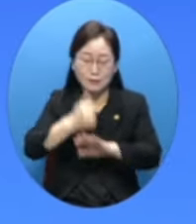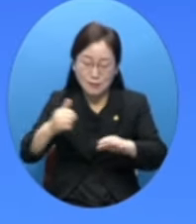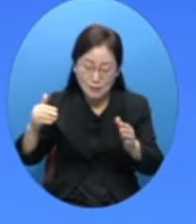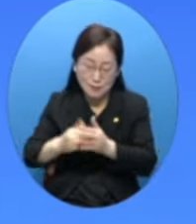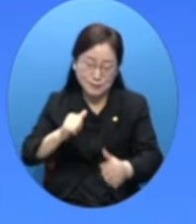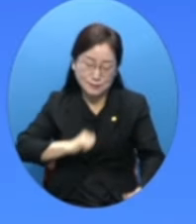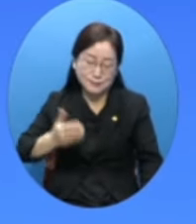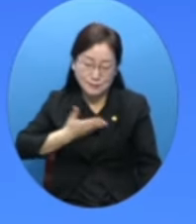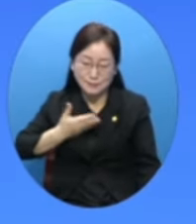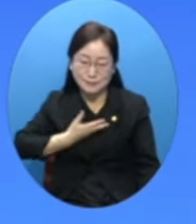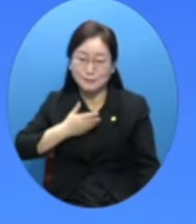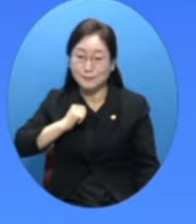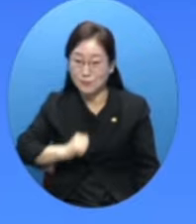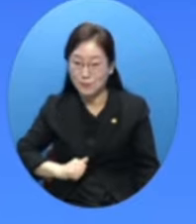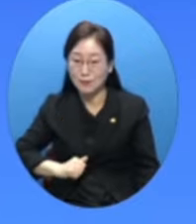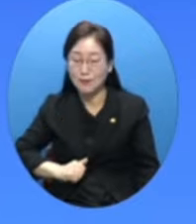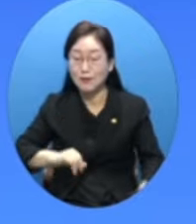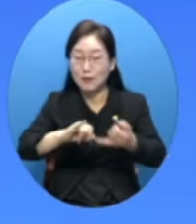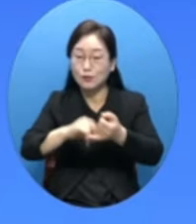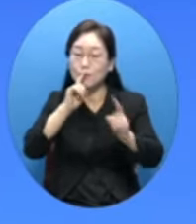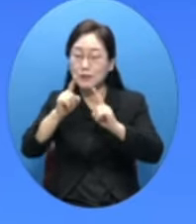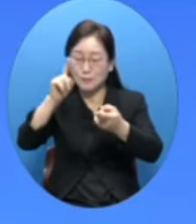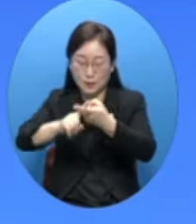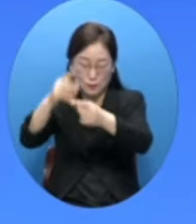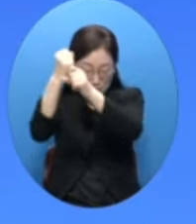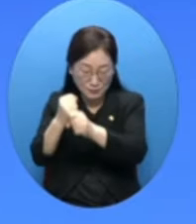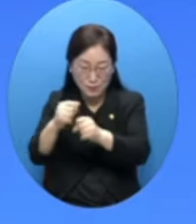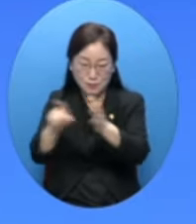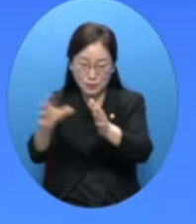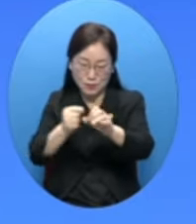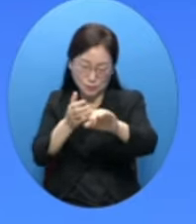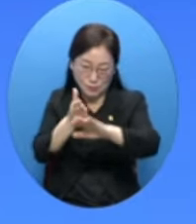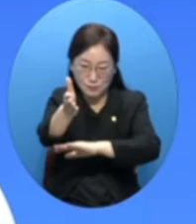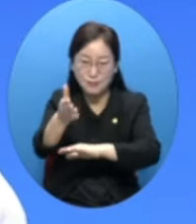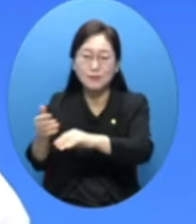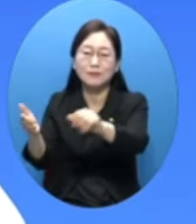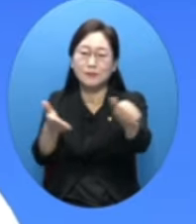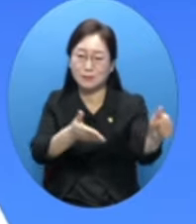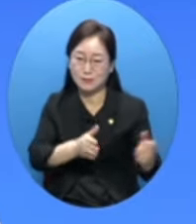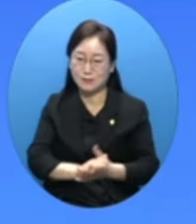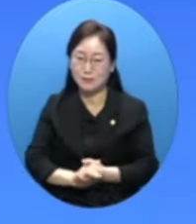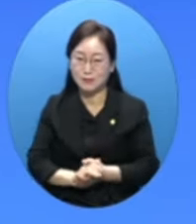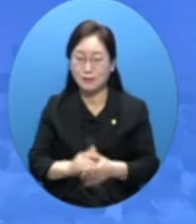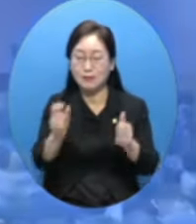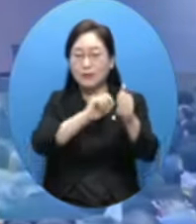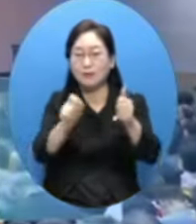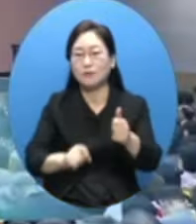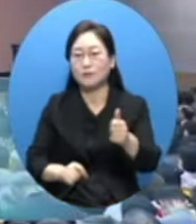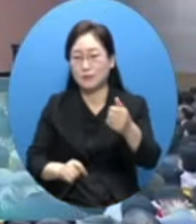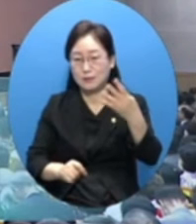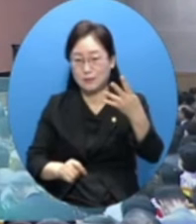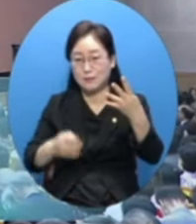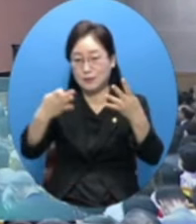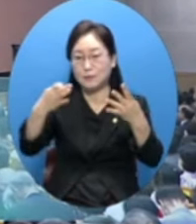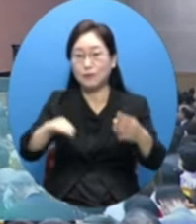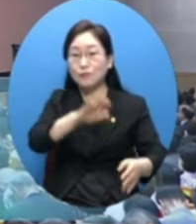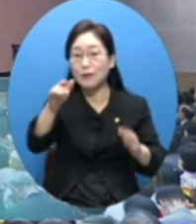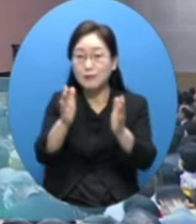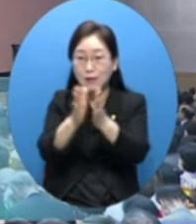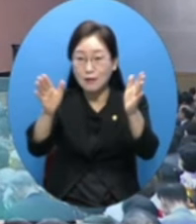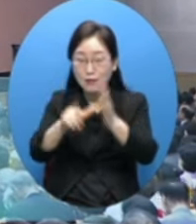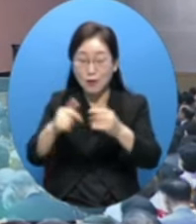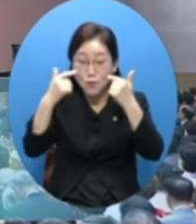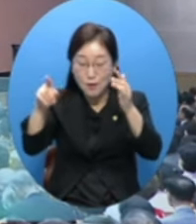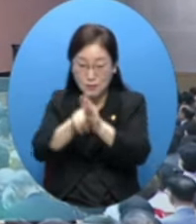견디며 약속하신 말씀을 붙잡고 믿음으로 달려나가야 합니다. 히브리서 3장 14절입니다. 우리가 시작할 때 확신한